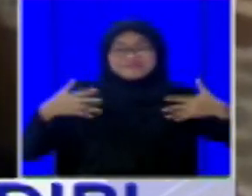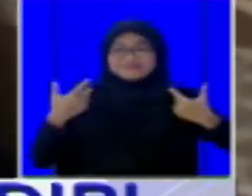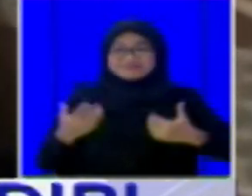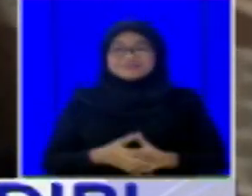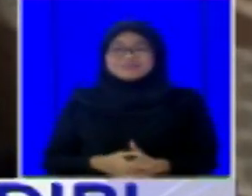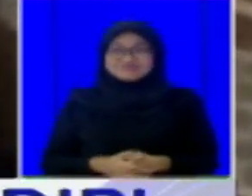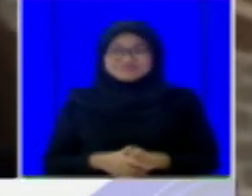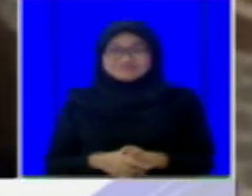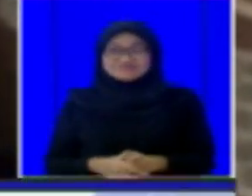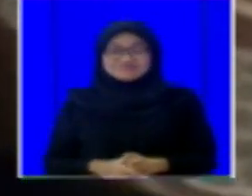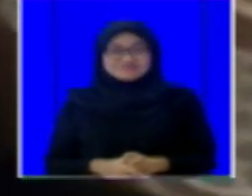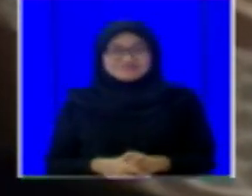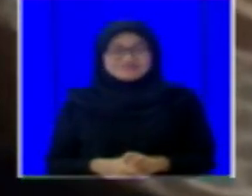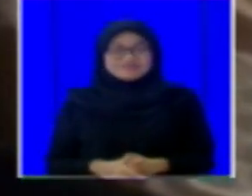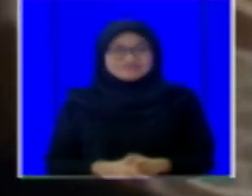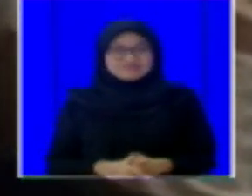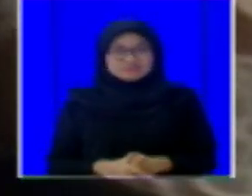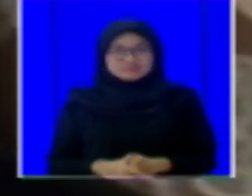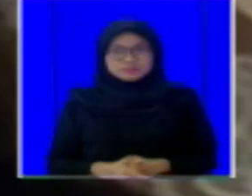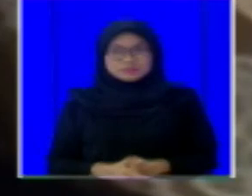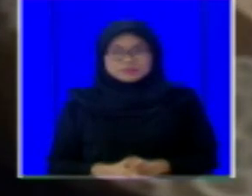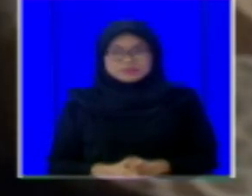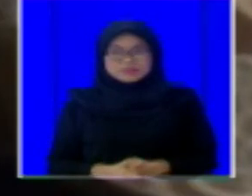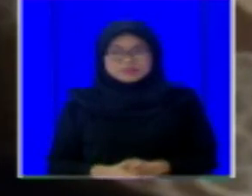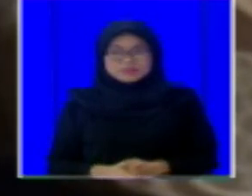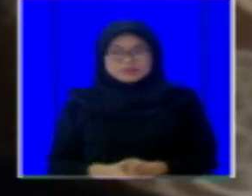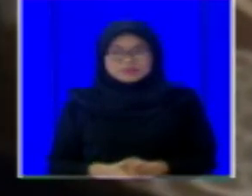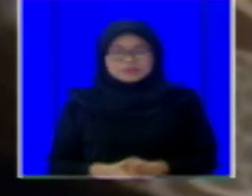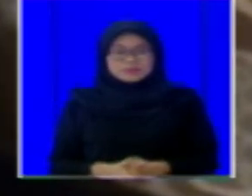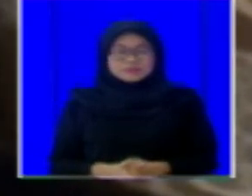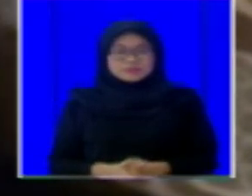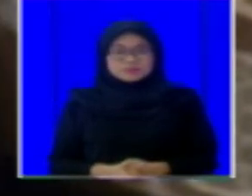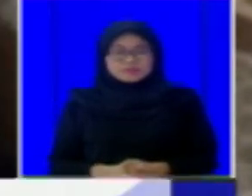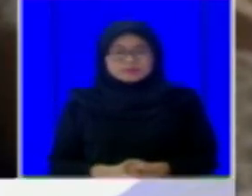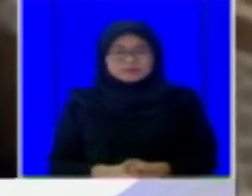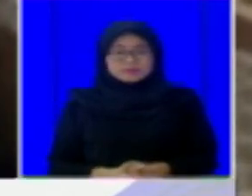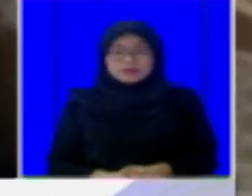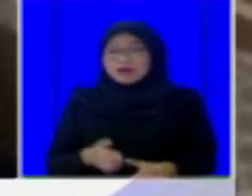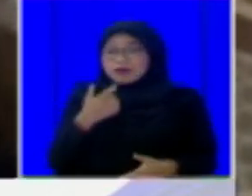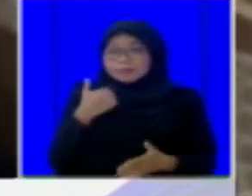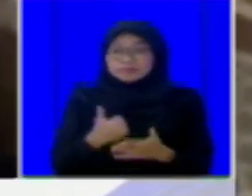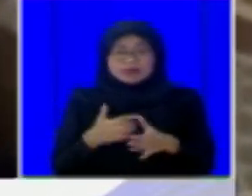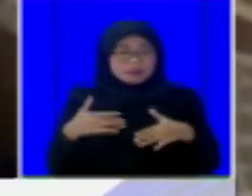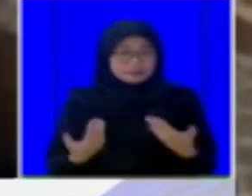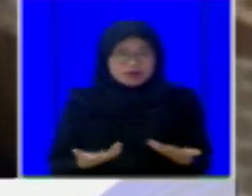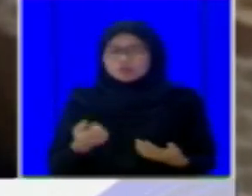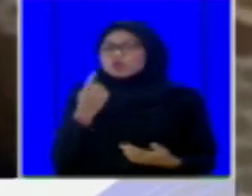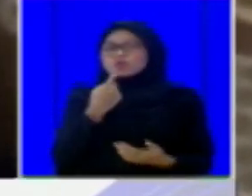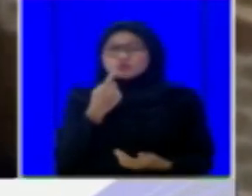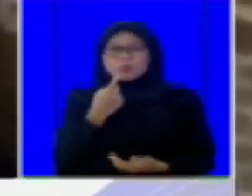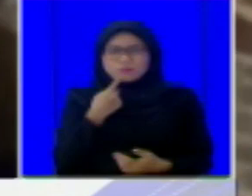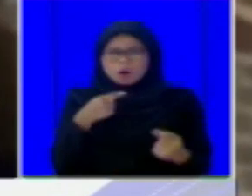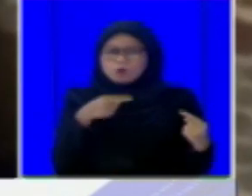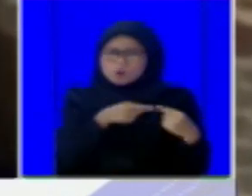bahwa Anda juga bisa berkomunikasi dengan anggota keluarga atau orang-orang yang Anda sayangi secara rutin.